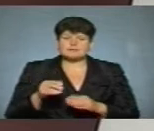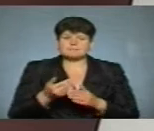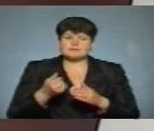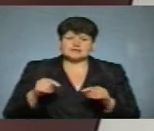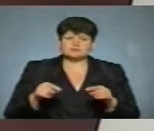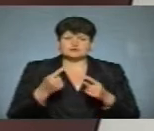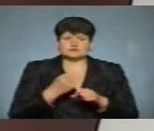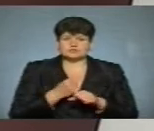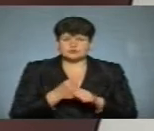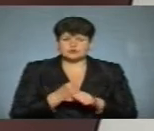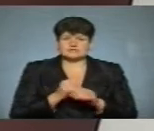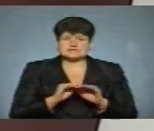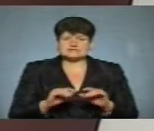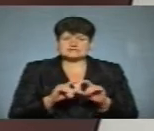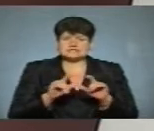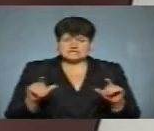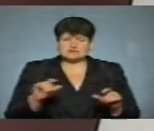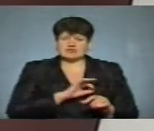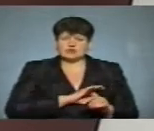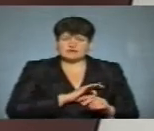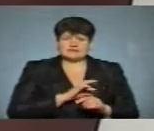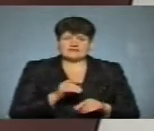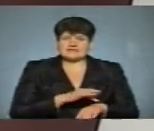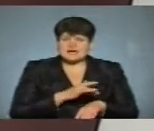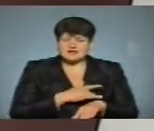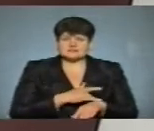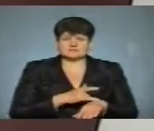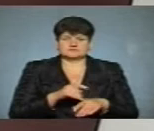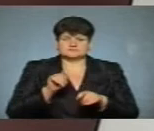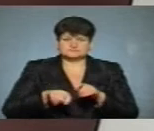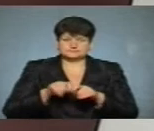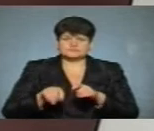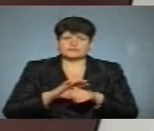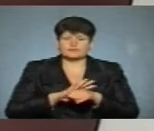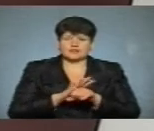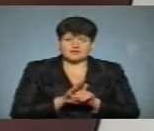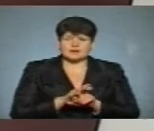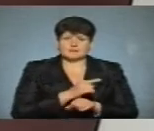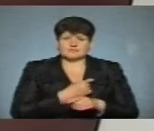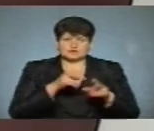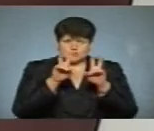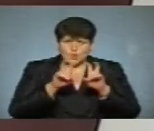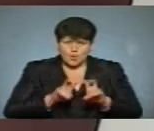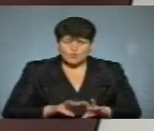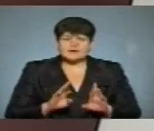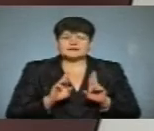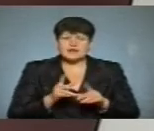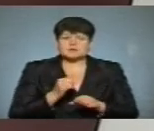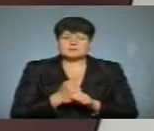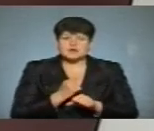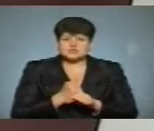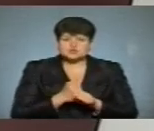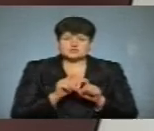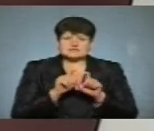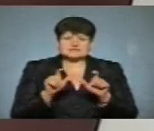роботи садків вихователі та няні прийшли обов'язкове тестування на COVID-19, а також медогляд. Як працюють дошкільні заклади